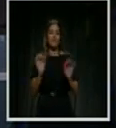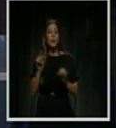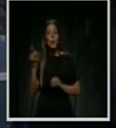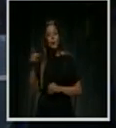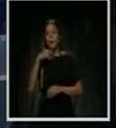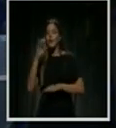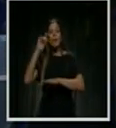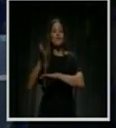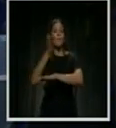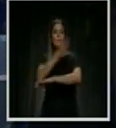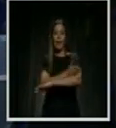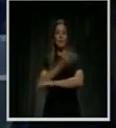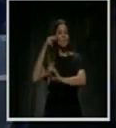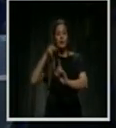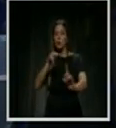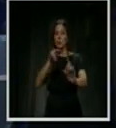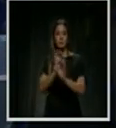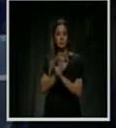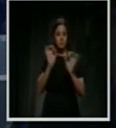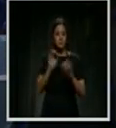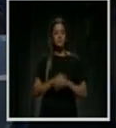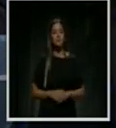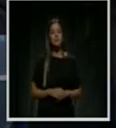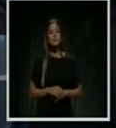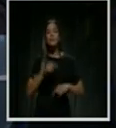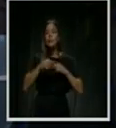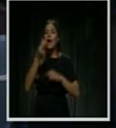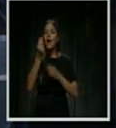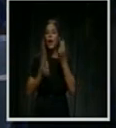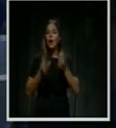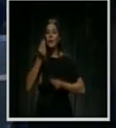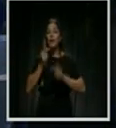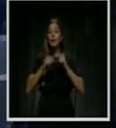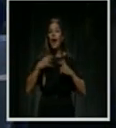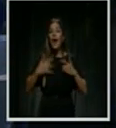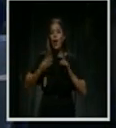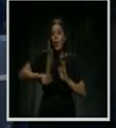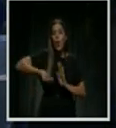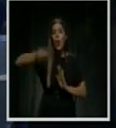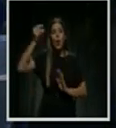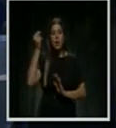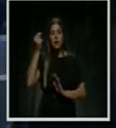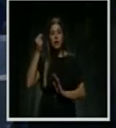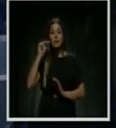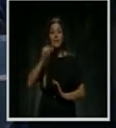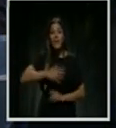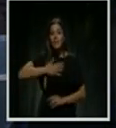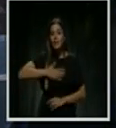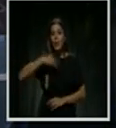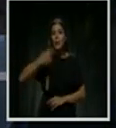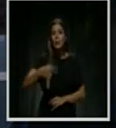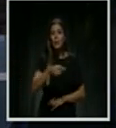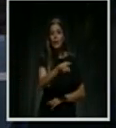pjanar tal-gvern. Imma mbagħad fejn tidħol l-ekonomija, fejn tidħol l-olli tal-ħajja, l-olli tal-ħajja tiegħek li inti qed teffettwa kull jum